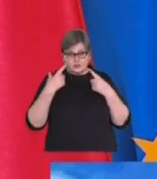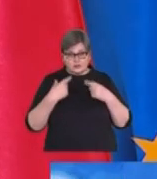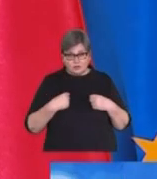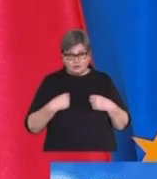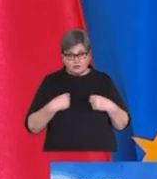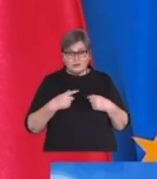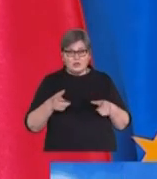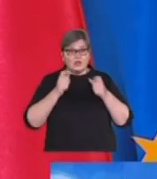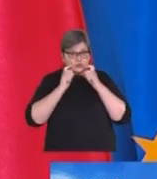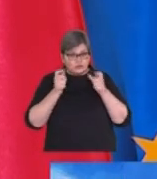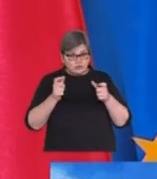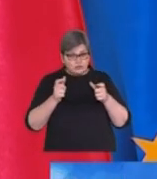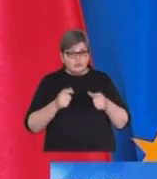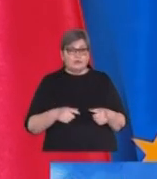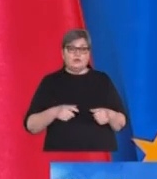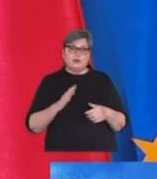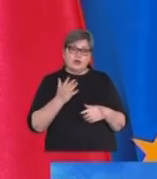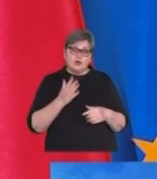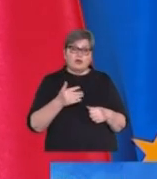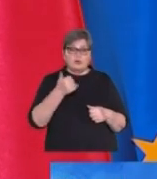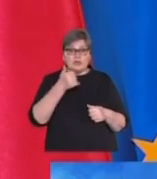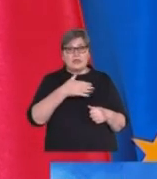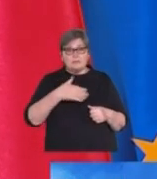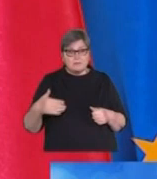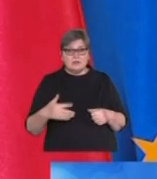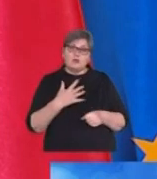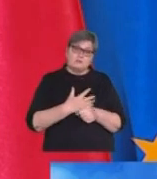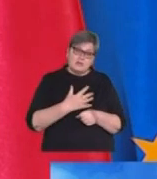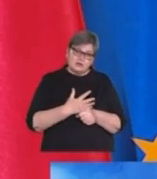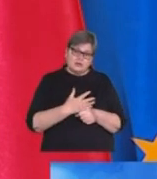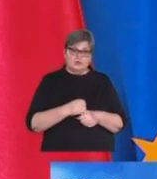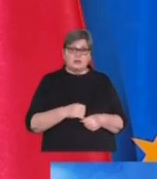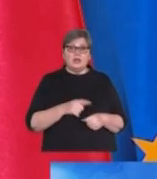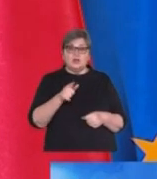się około 1 050 000 osób. To daje nam ponad